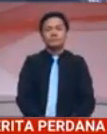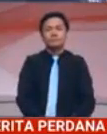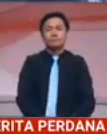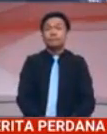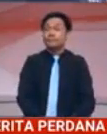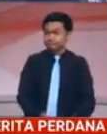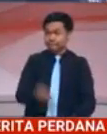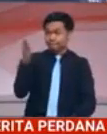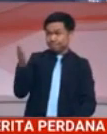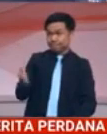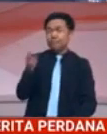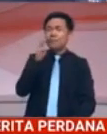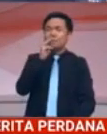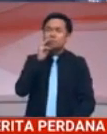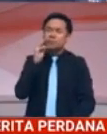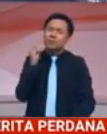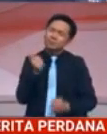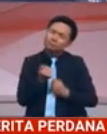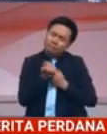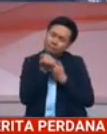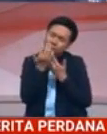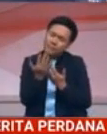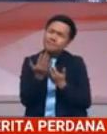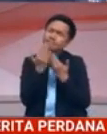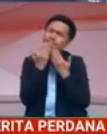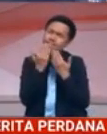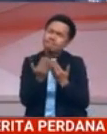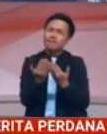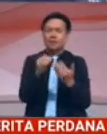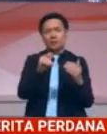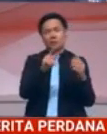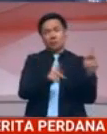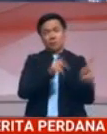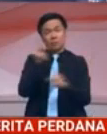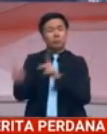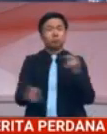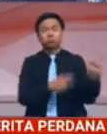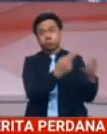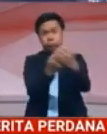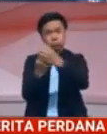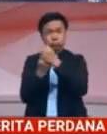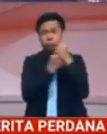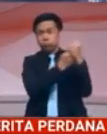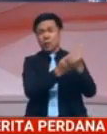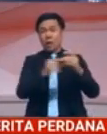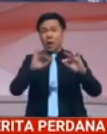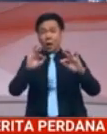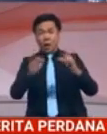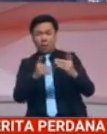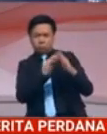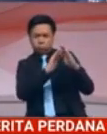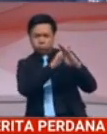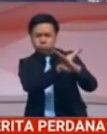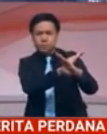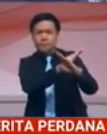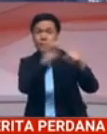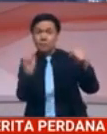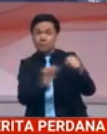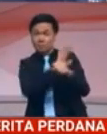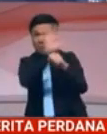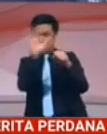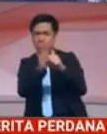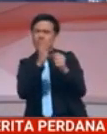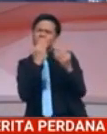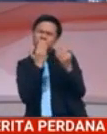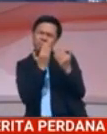Perdana Menteri turut menzahirkan rasa terharunya dengan semangat perpaduan rakyat yang membolehkan kerajaan mengurus pandemik COVID-19 dengan